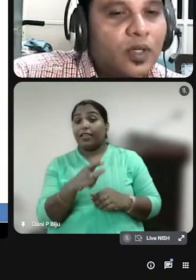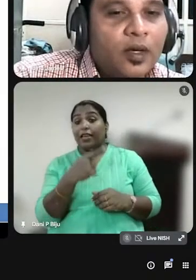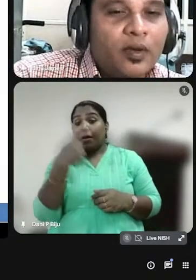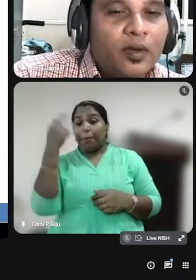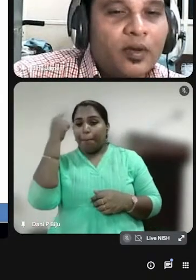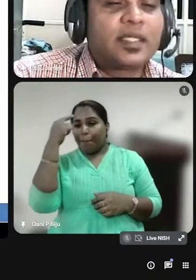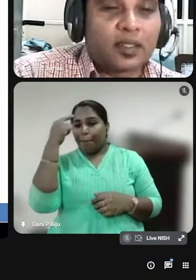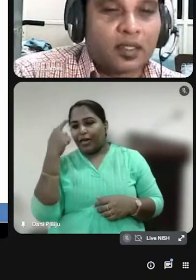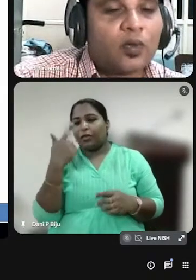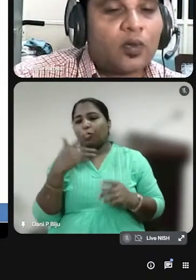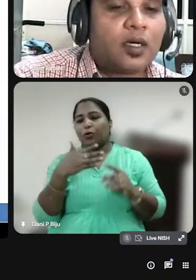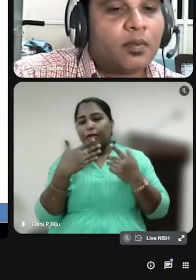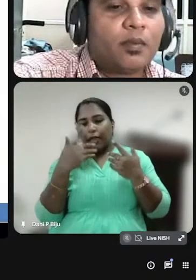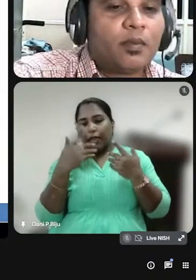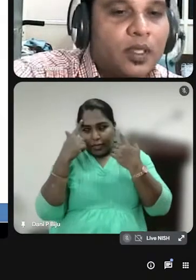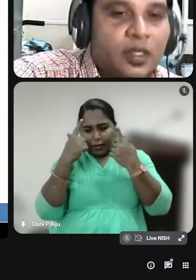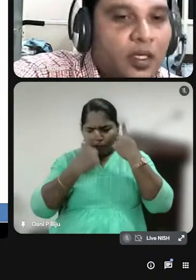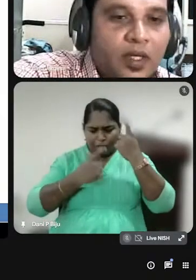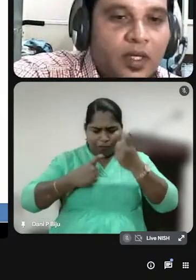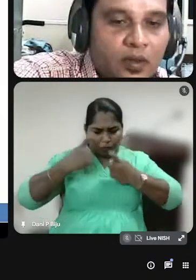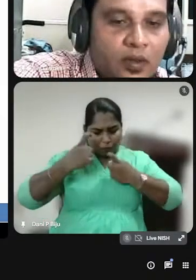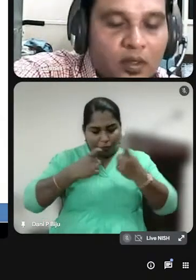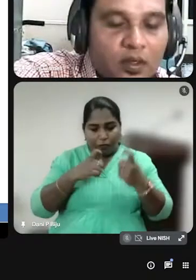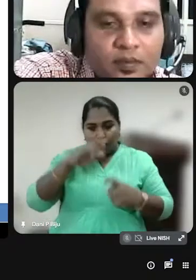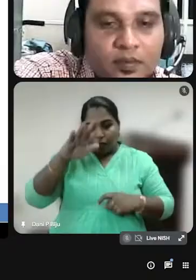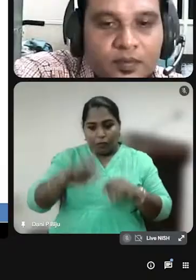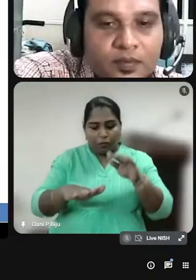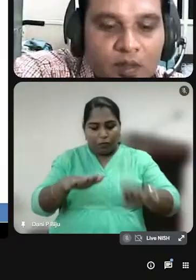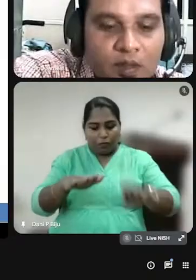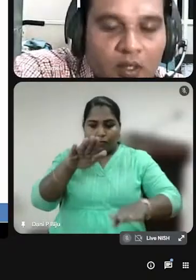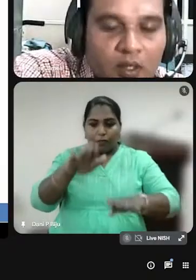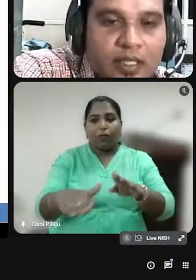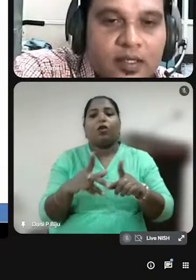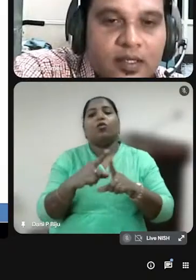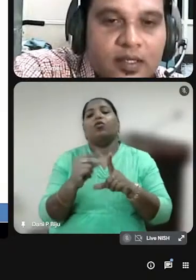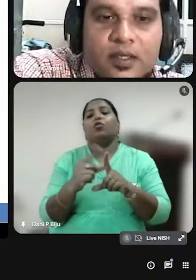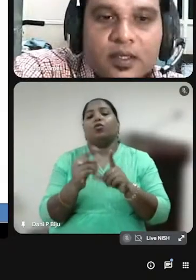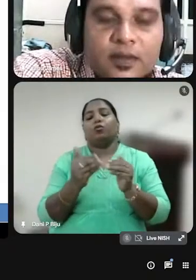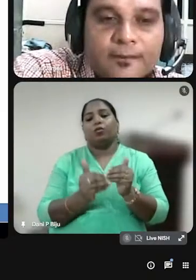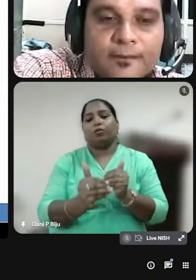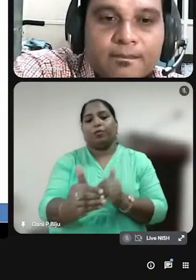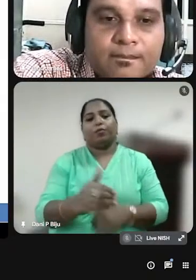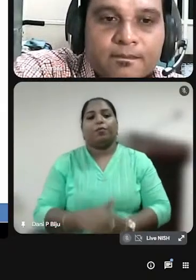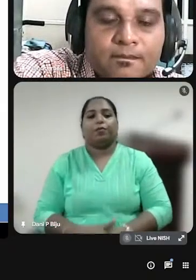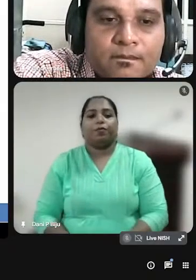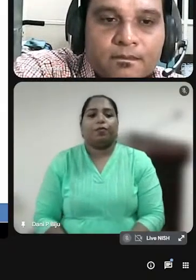കുറച്ചും കൂടെ ഒരു ബെറ്റർ ഔട്ട്കം പുറത്തേക്ക് വരികയാണ്. നെക്സ്റ്റ് സ്ലൈഡ് പ്ലീസ്.